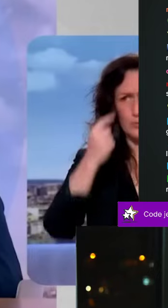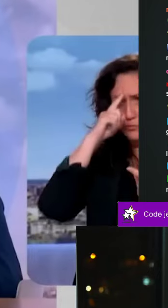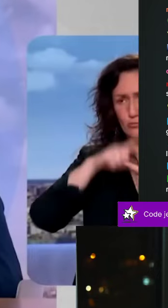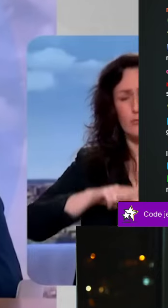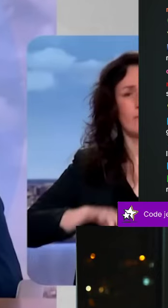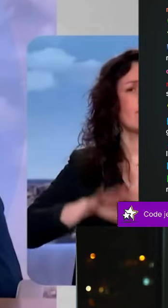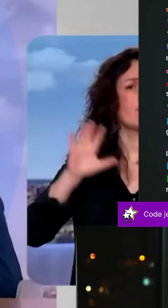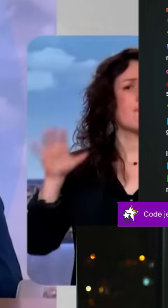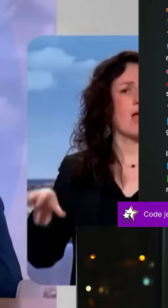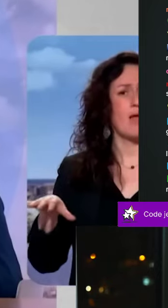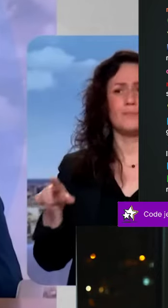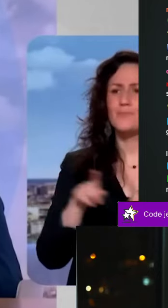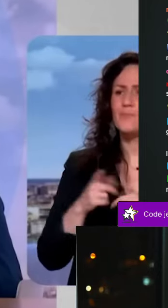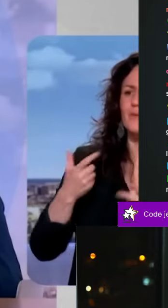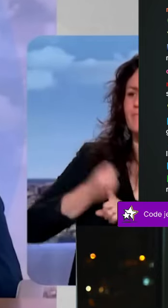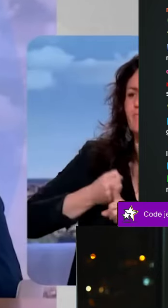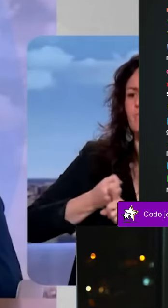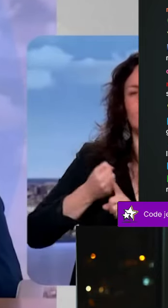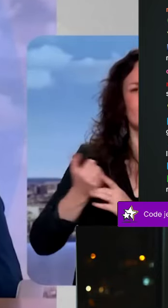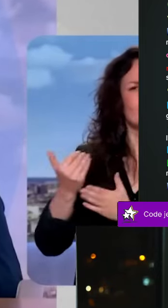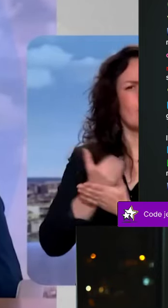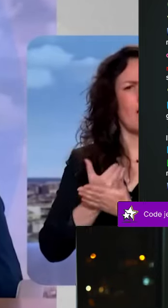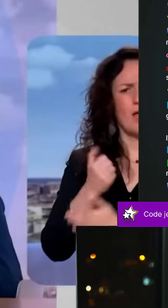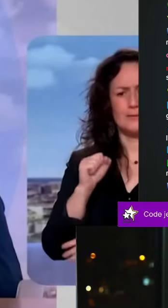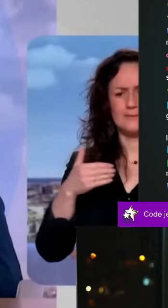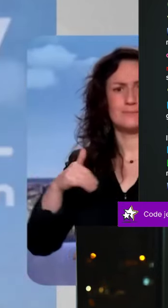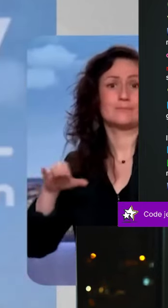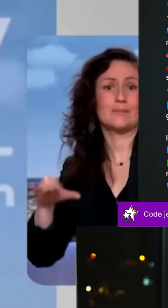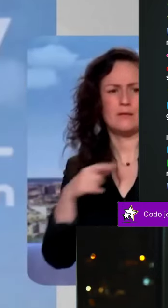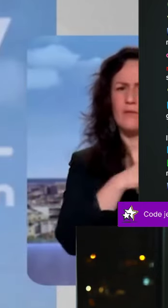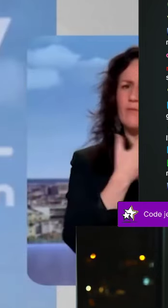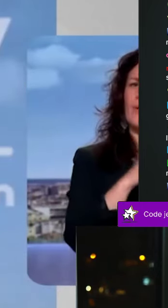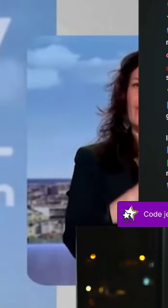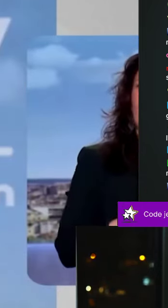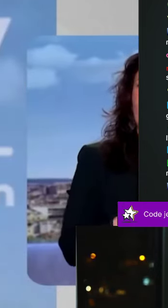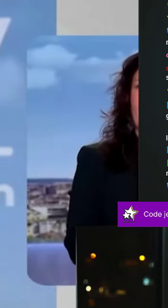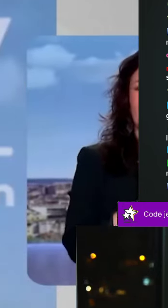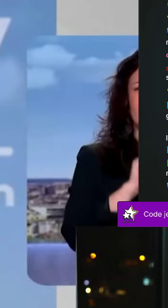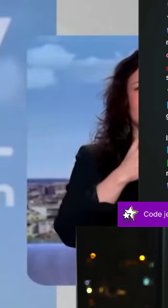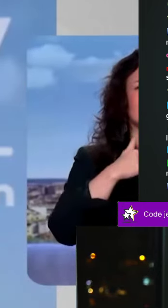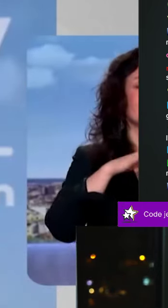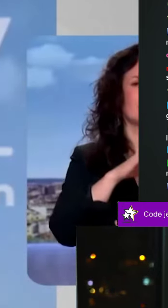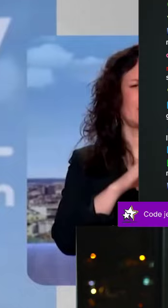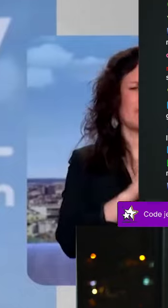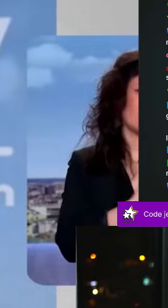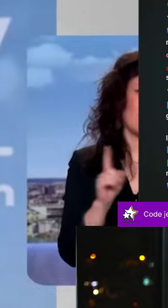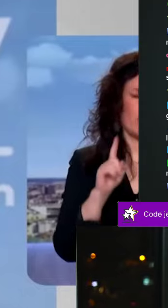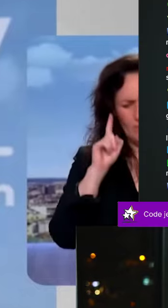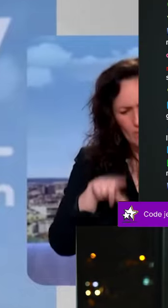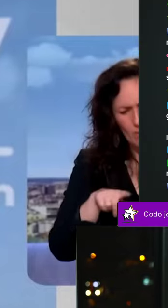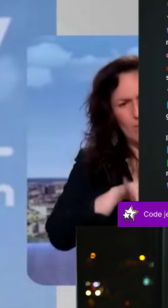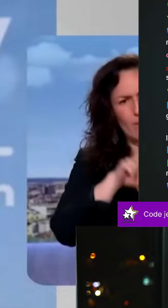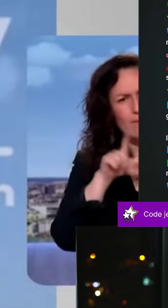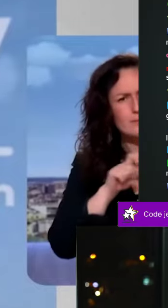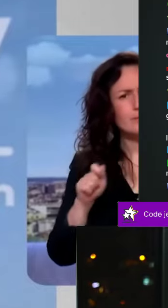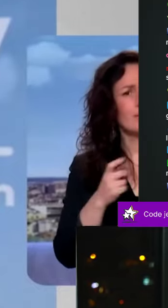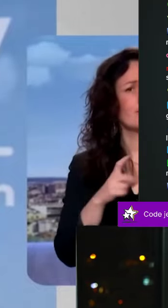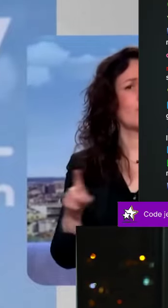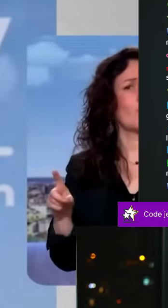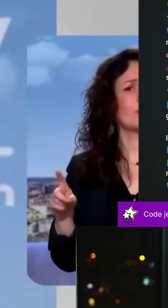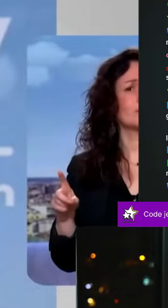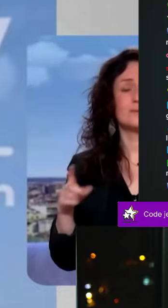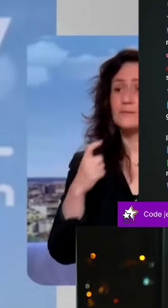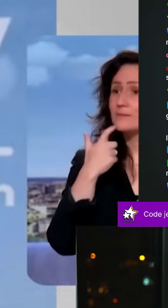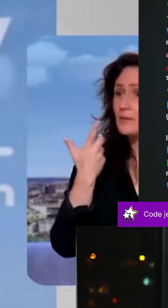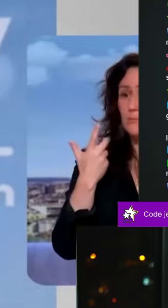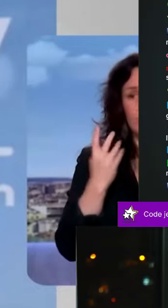l'augmentation des salaires et du SMIC et ceux qui ne veulent pas de coup de pouce pour le SMIC je pense qu'il faut respecter la démocratie et la démocratie c'est des projets